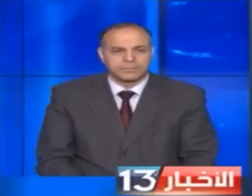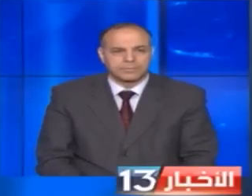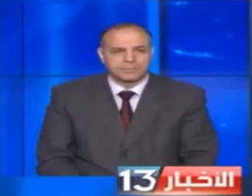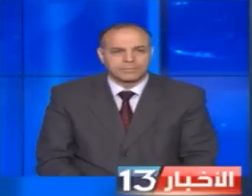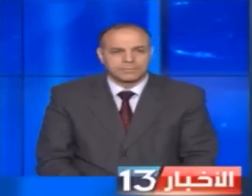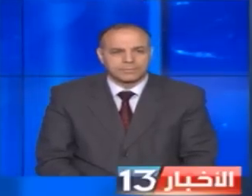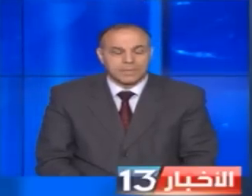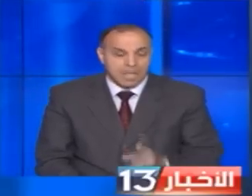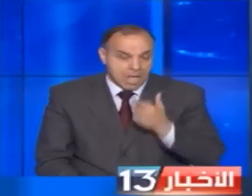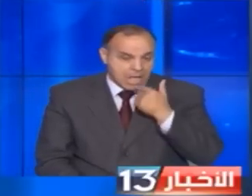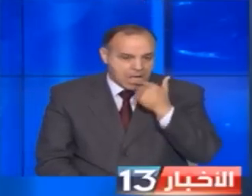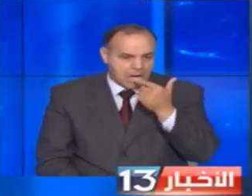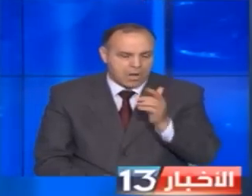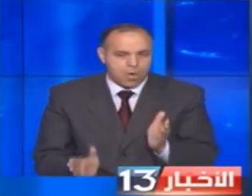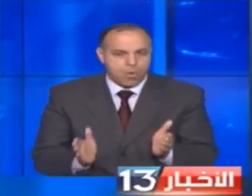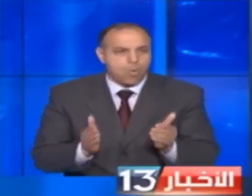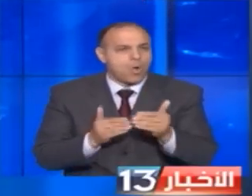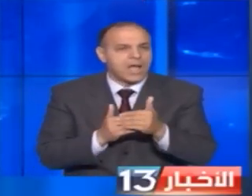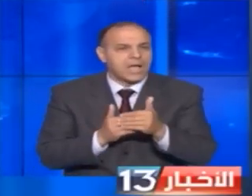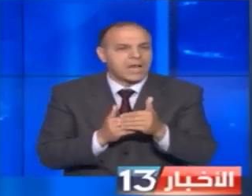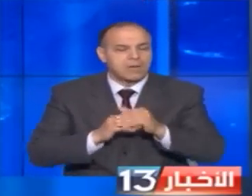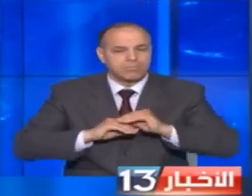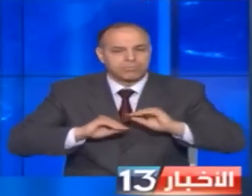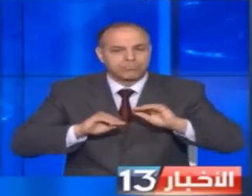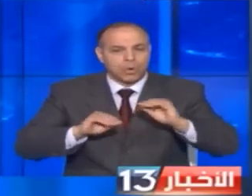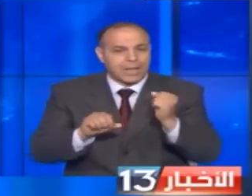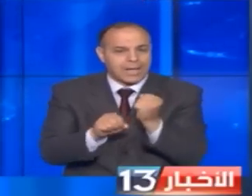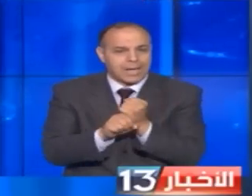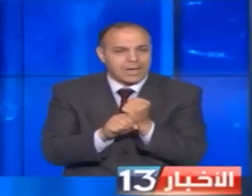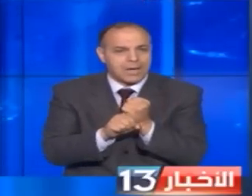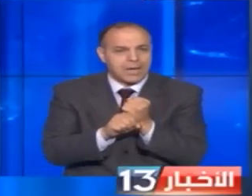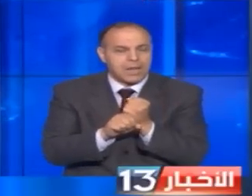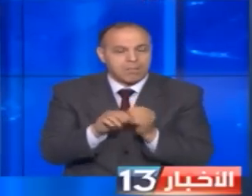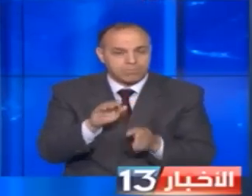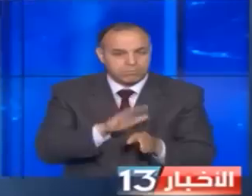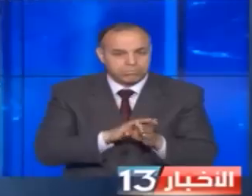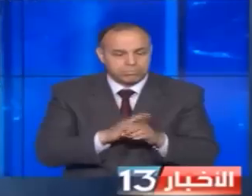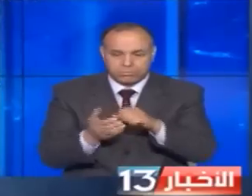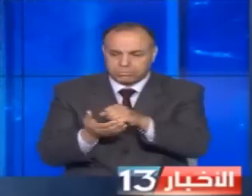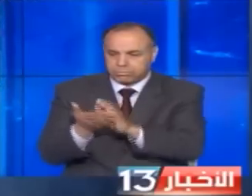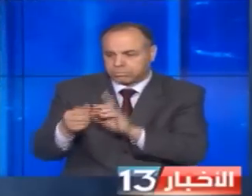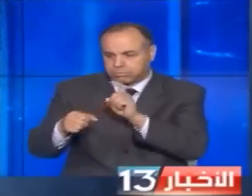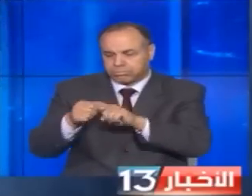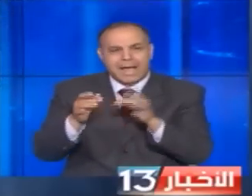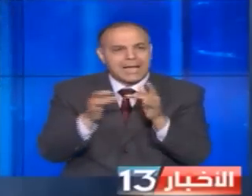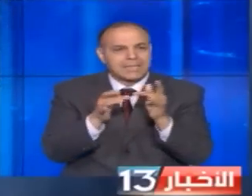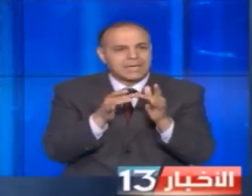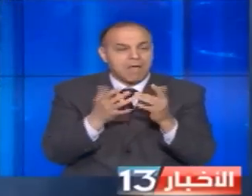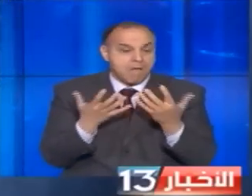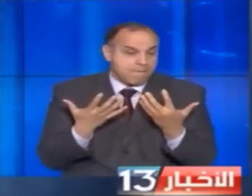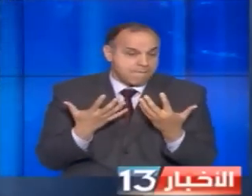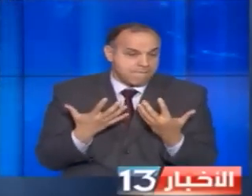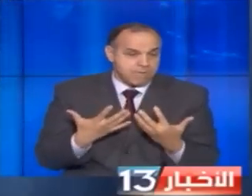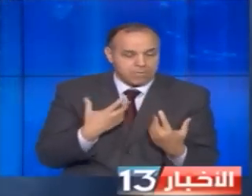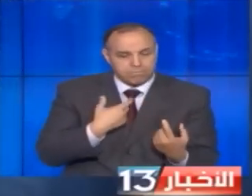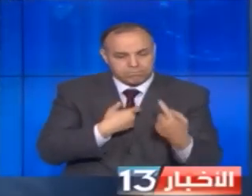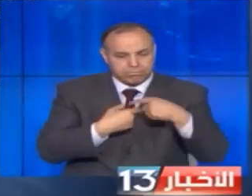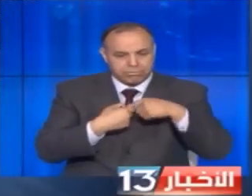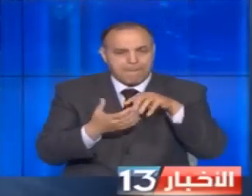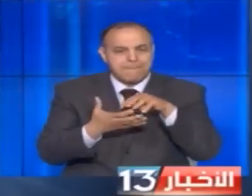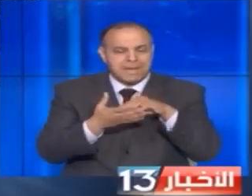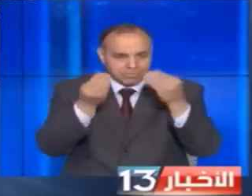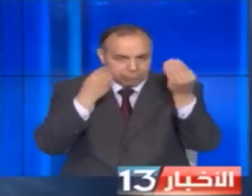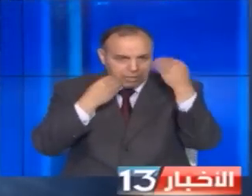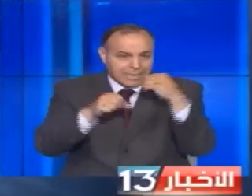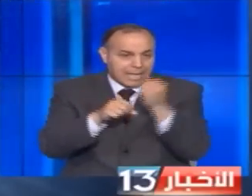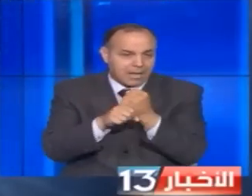اعلنت الوكاله التونسيه للتكوين المهني عن انطلاق التسجيل عن بعض بالنسبه للراغبين في الالتحاق بمراكز التكوين